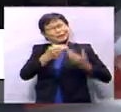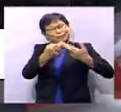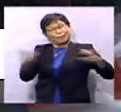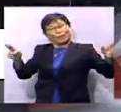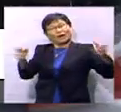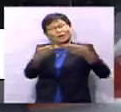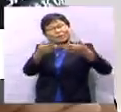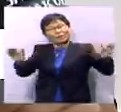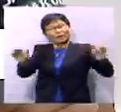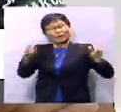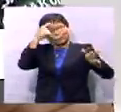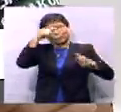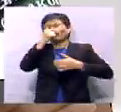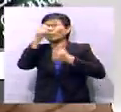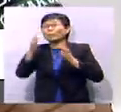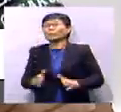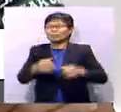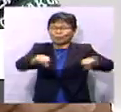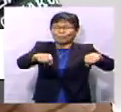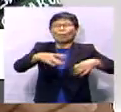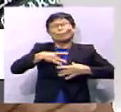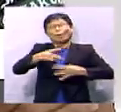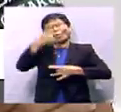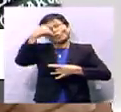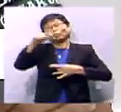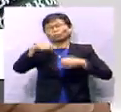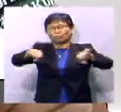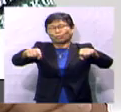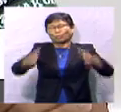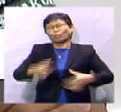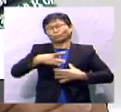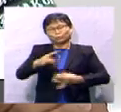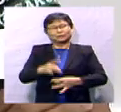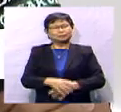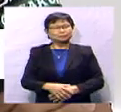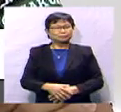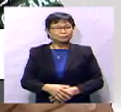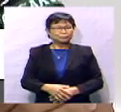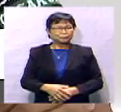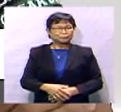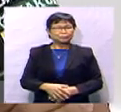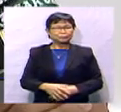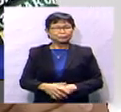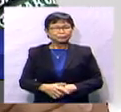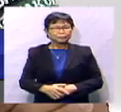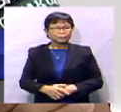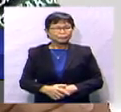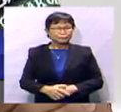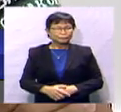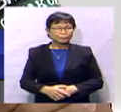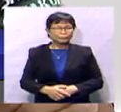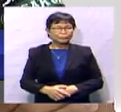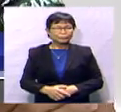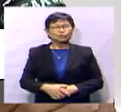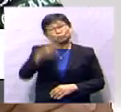peminat dunia pemotoran. Saya rasa ini amat bagus kerana untuk bike-bike di luar